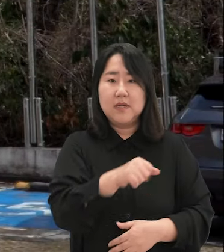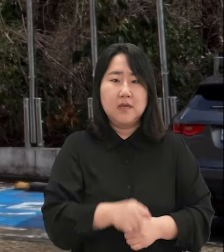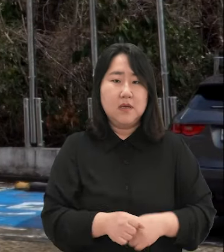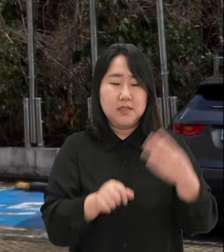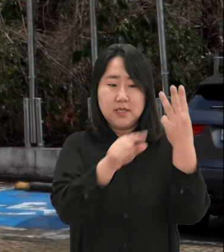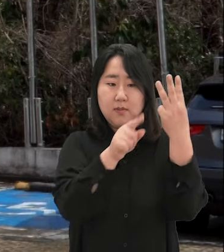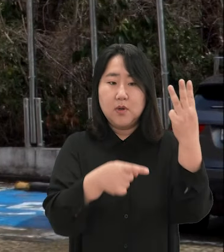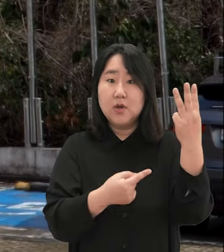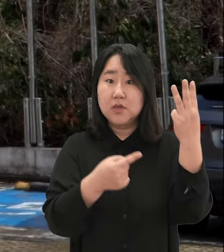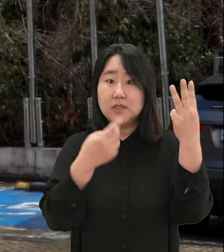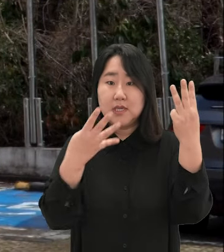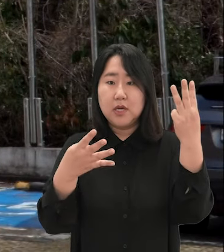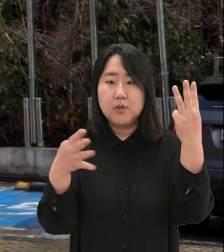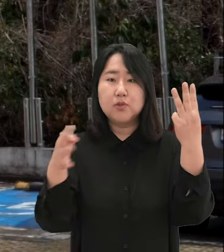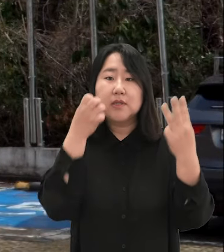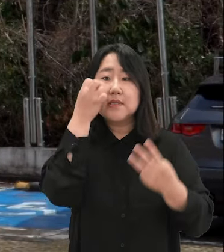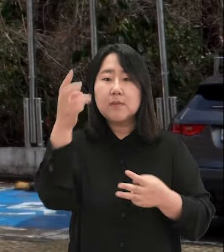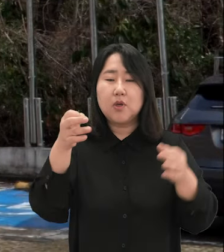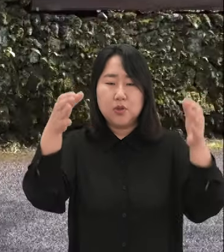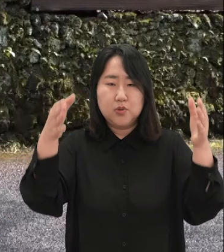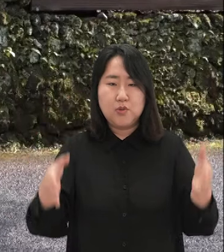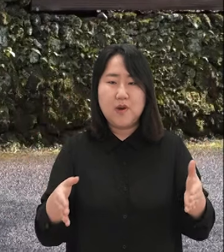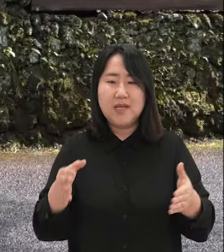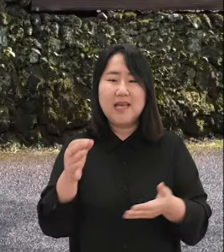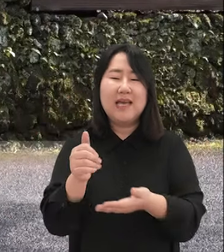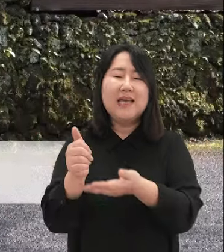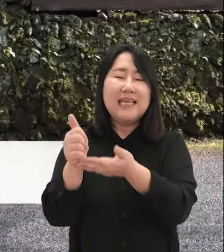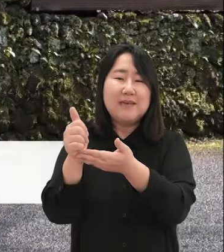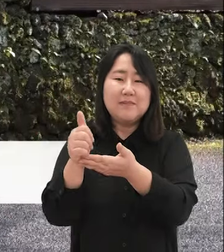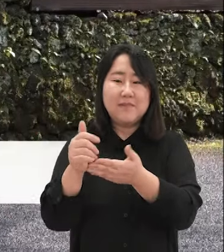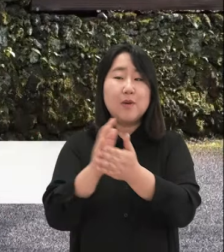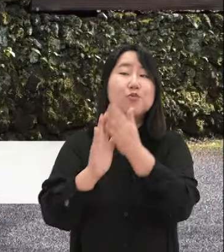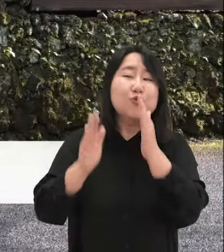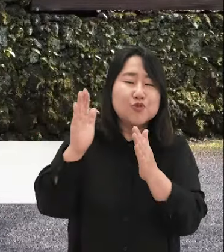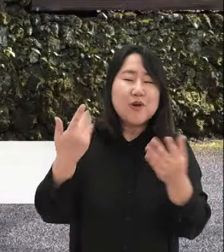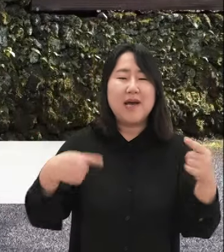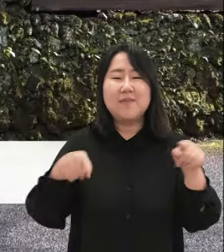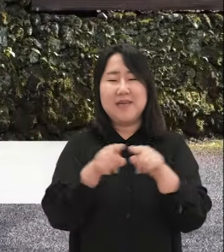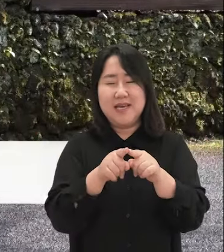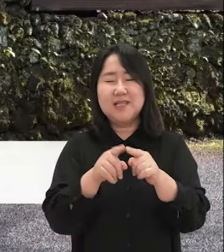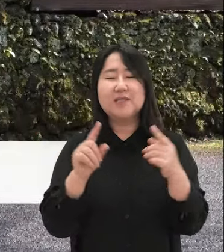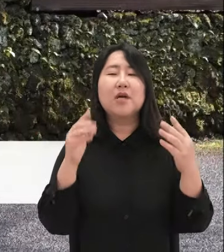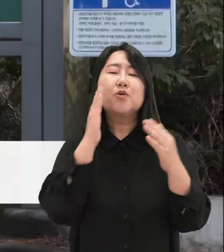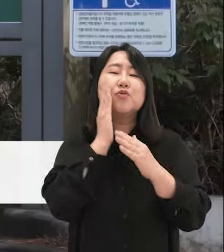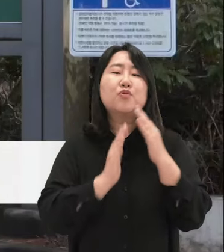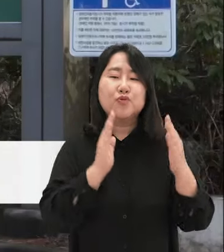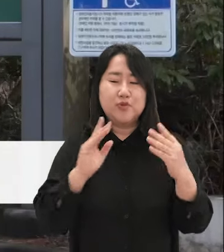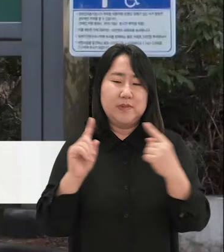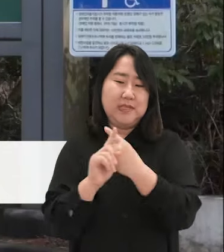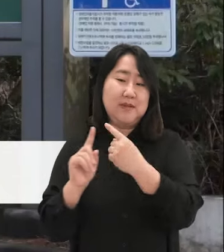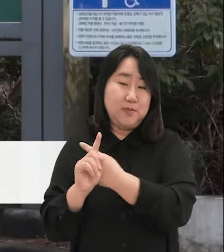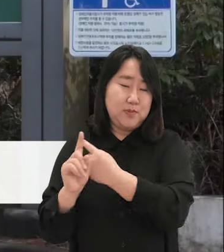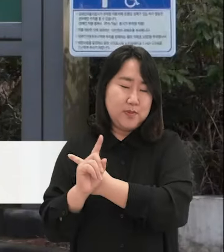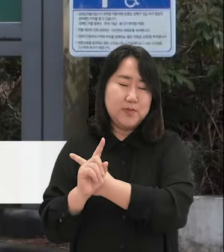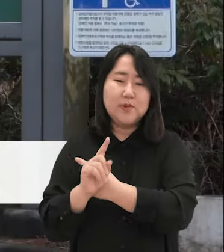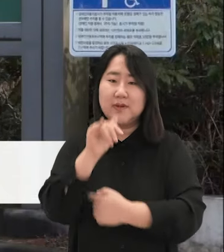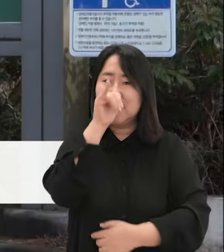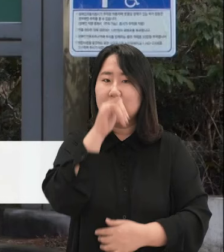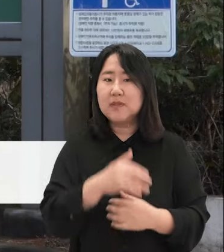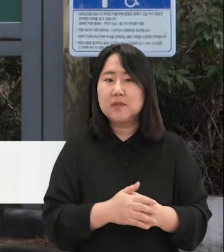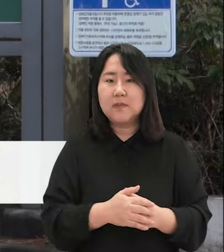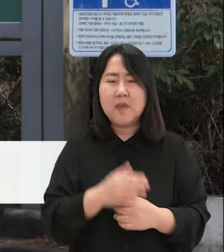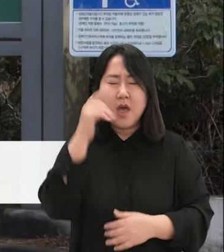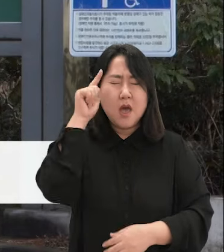달 14일부터 석달간 임과 함께 하는 네몬 밸런스 숲체험 프로그램을 운영하는데요 스트레스에는